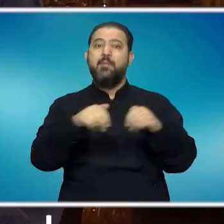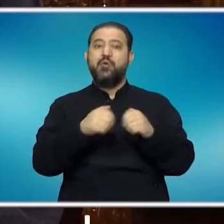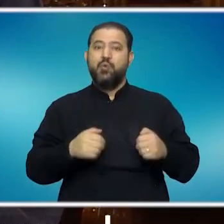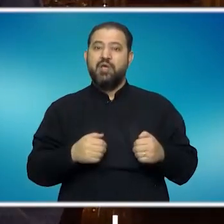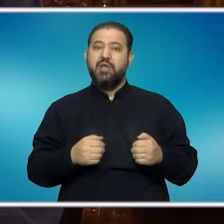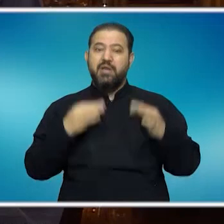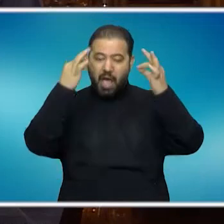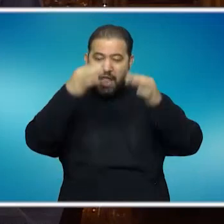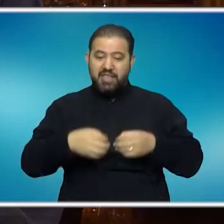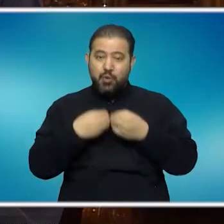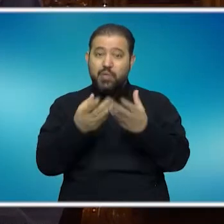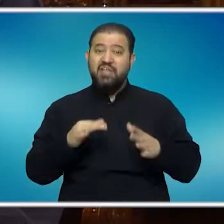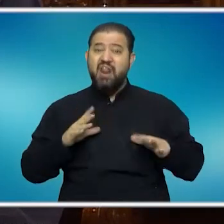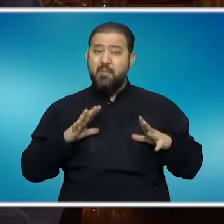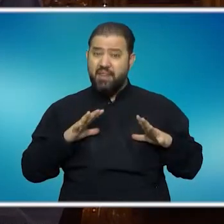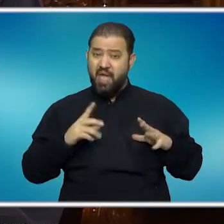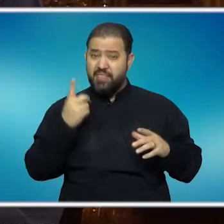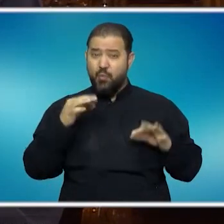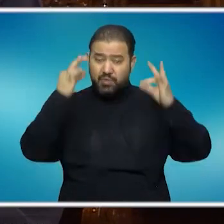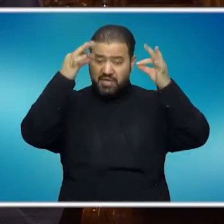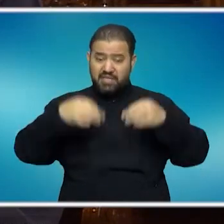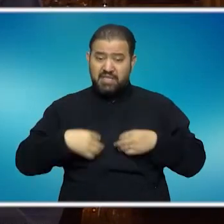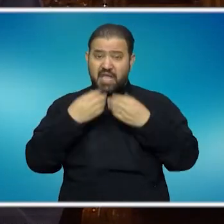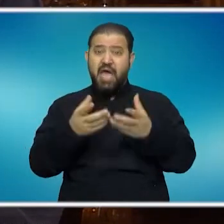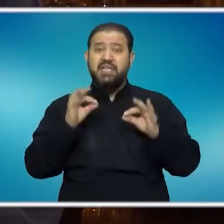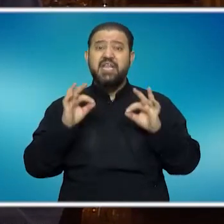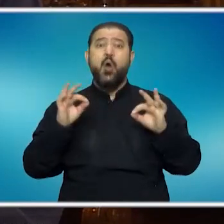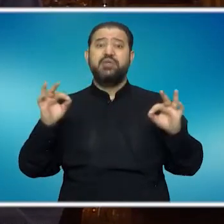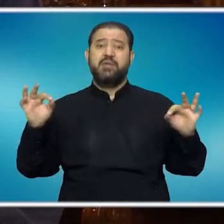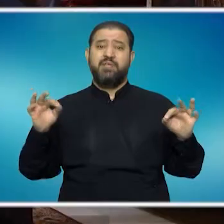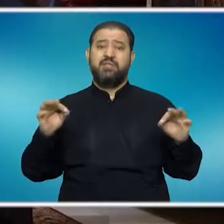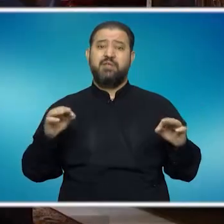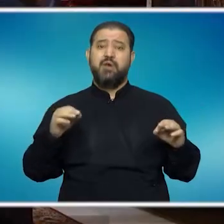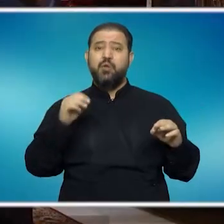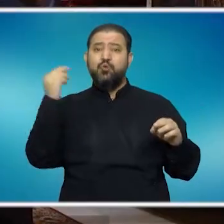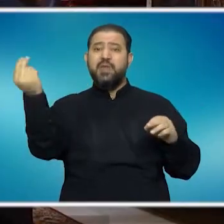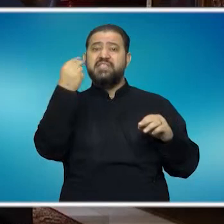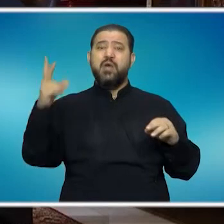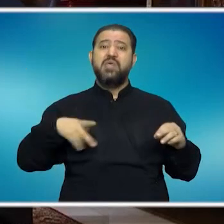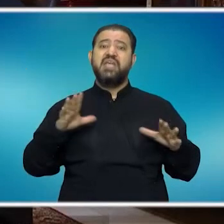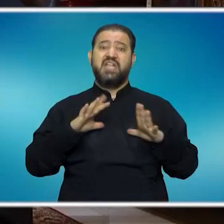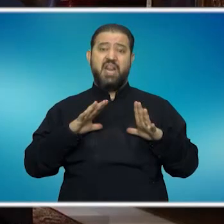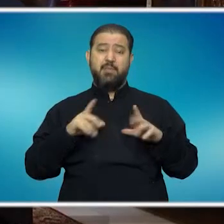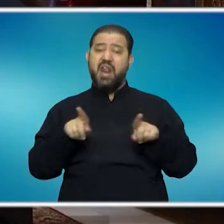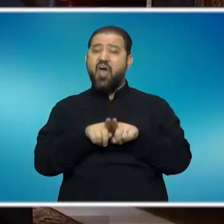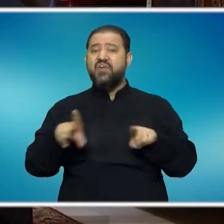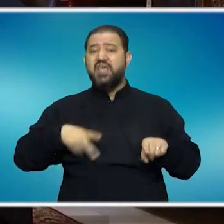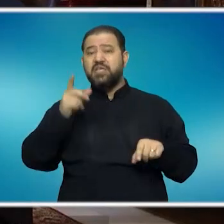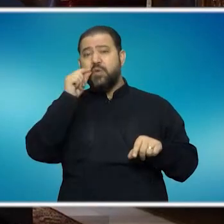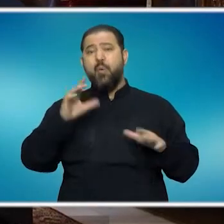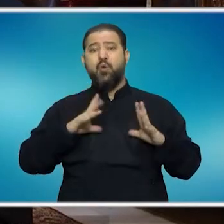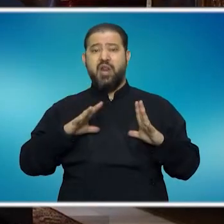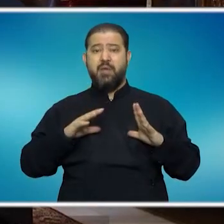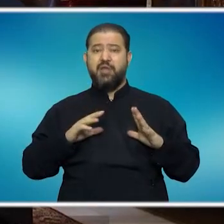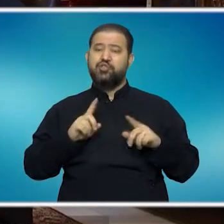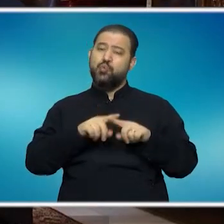înzestrat cu libertatea, care este un dar de mare preț. Cum Dumnezeu e liber și omul este făcut liber. Și atunci, deși în